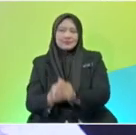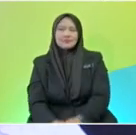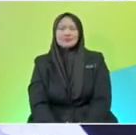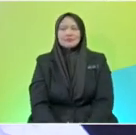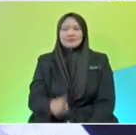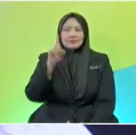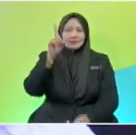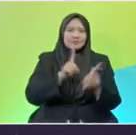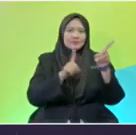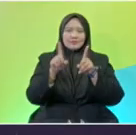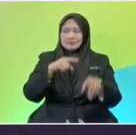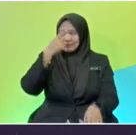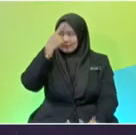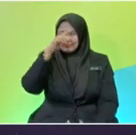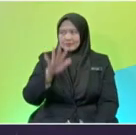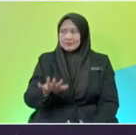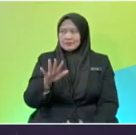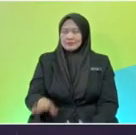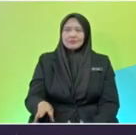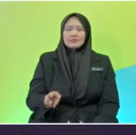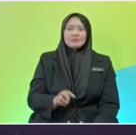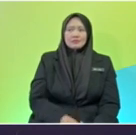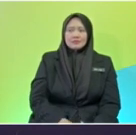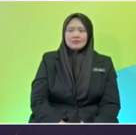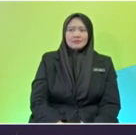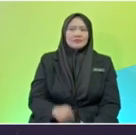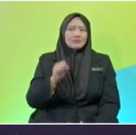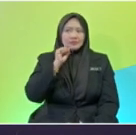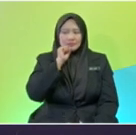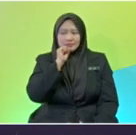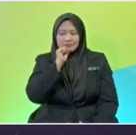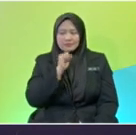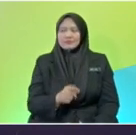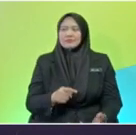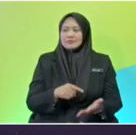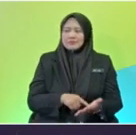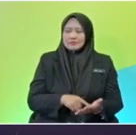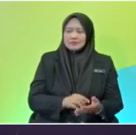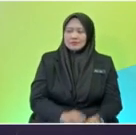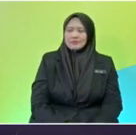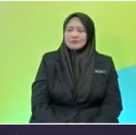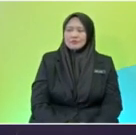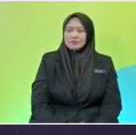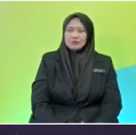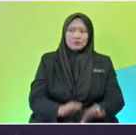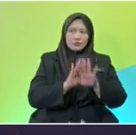4D Oke jadi kita nampak situ konsep bagi tolak berturut-turut